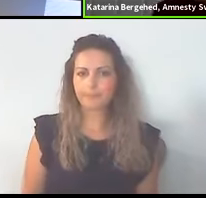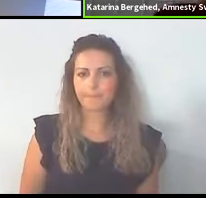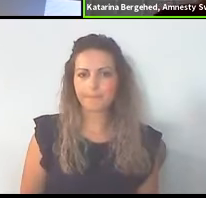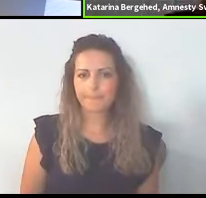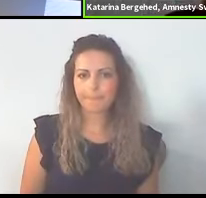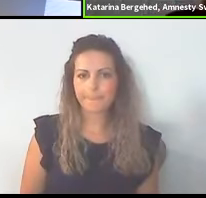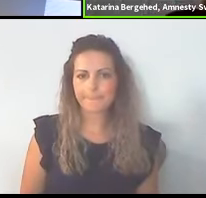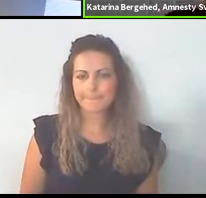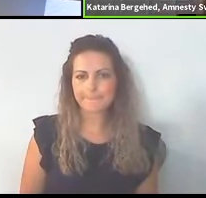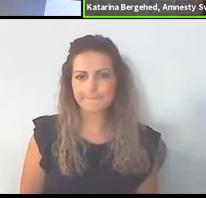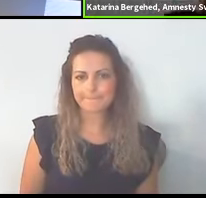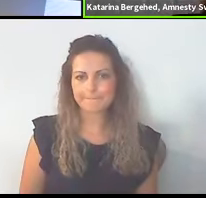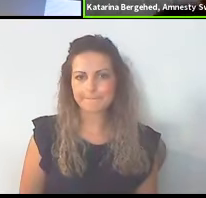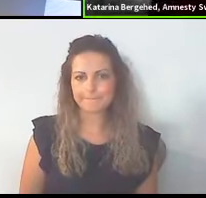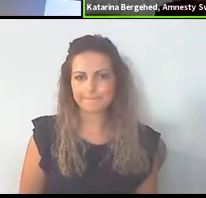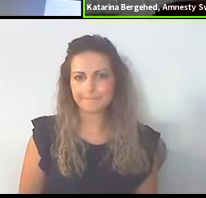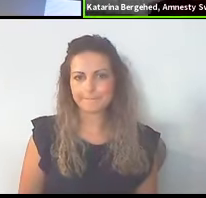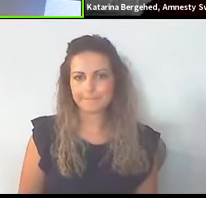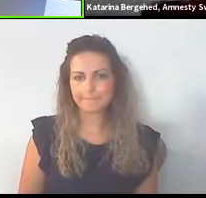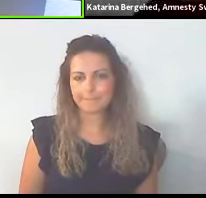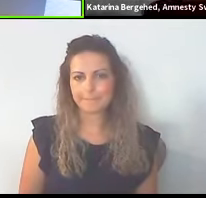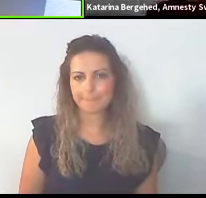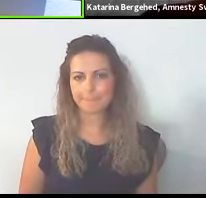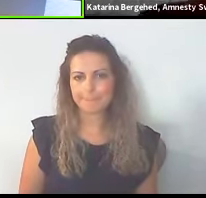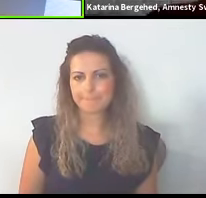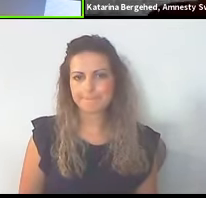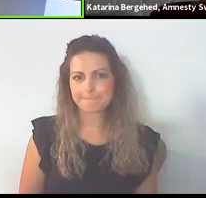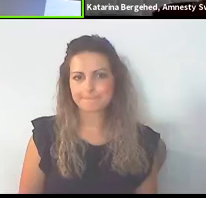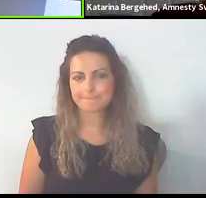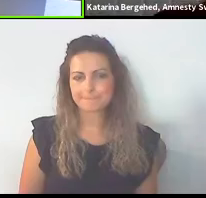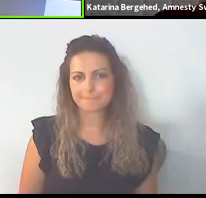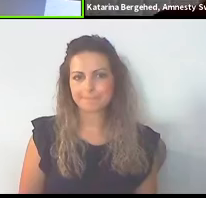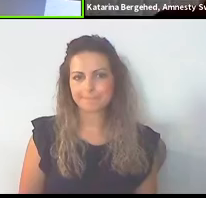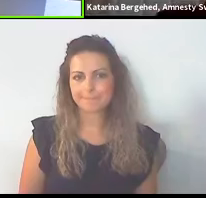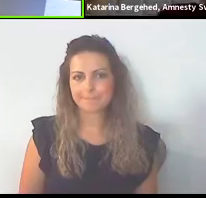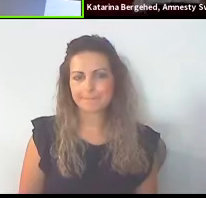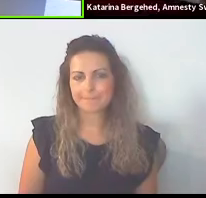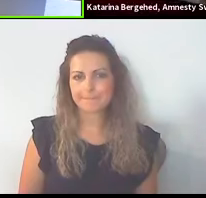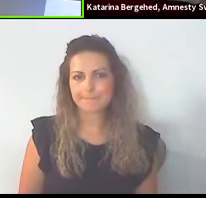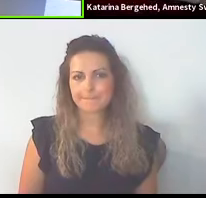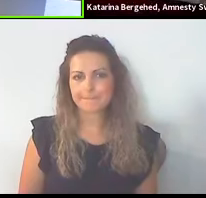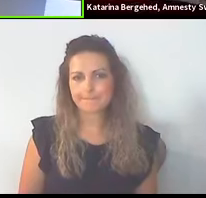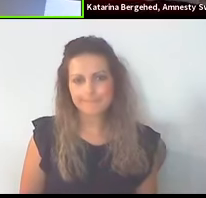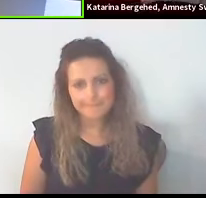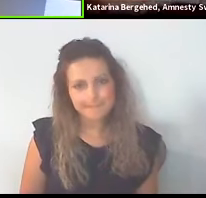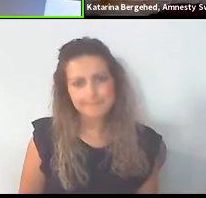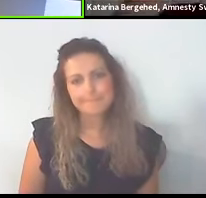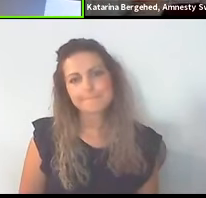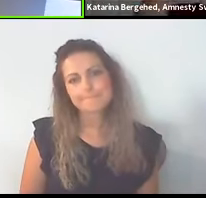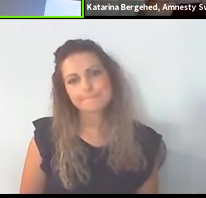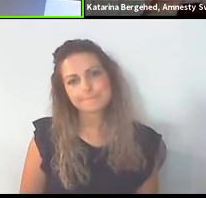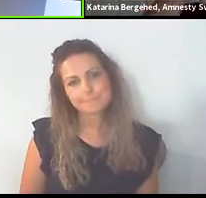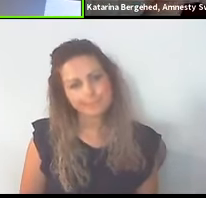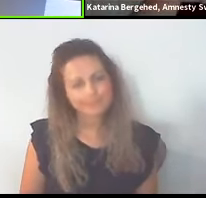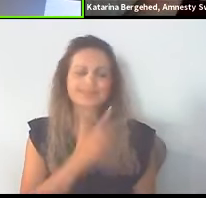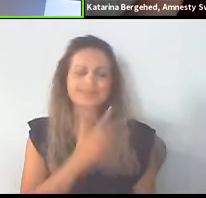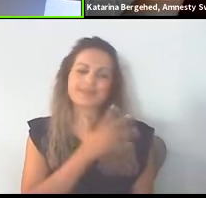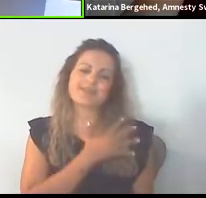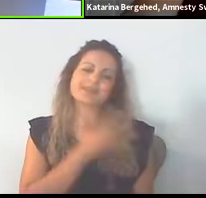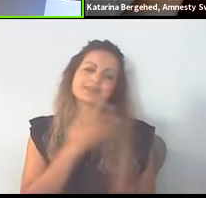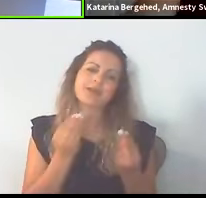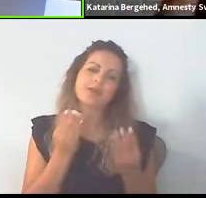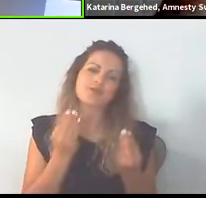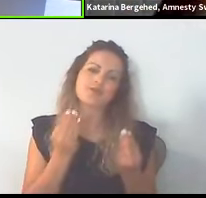questions if there is a possibility. Thank you so much, Καταρίνα. Μας ευχαριστεί πολύ και θα απαντήσεις ό,τι ερωτήσεις στη